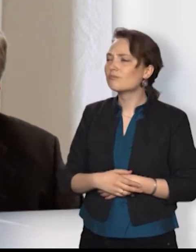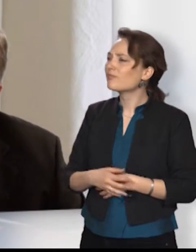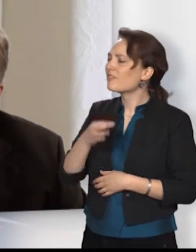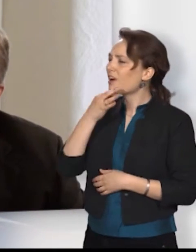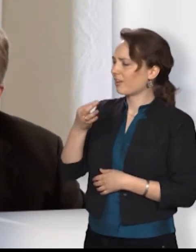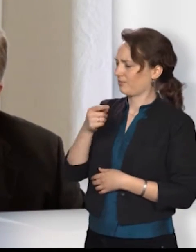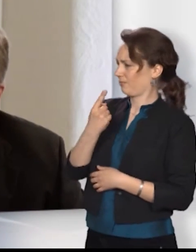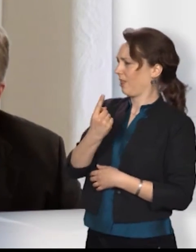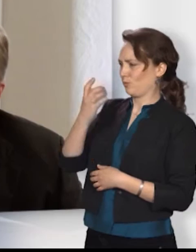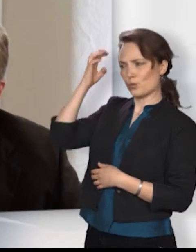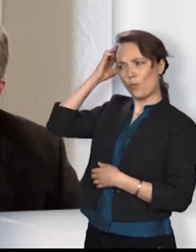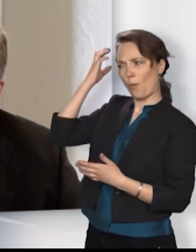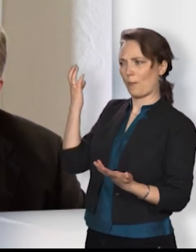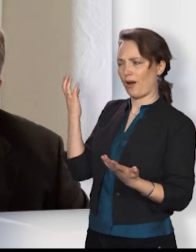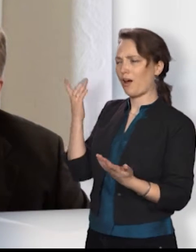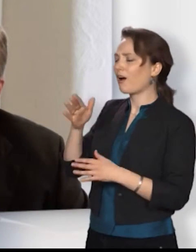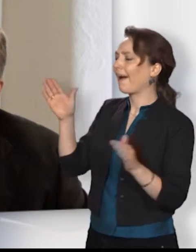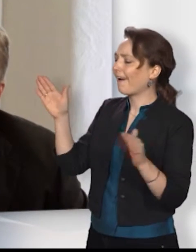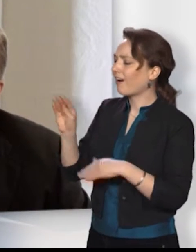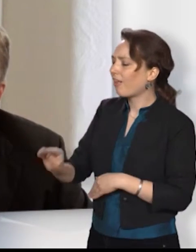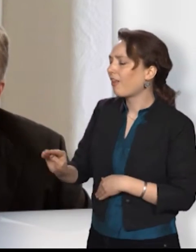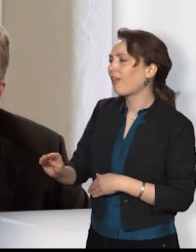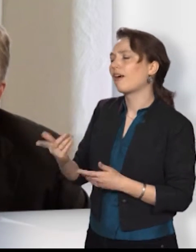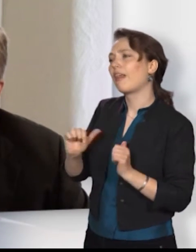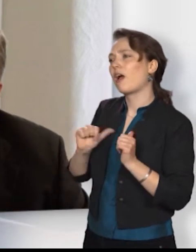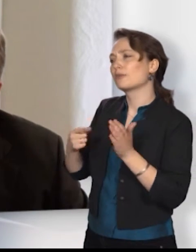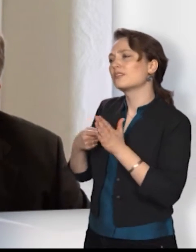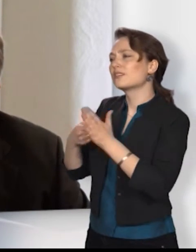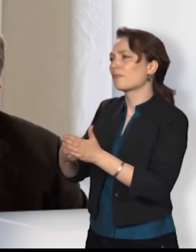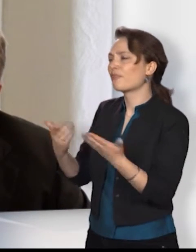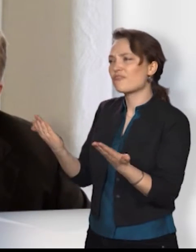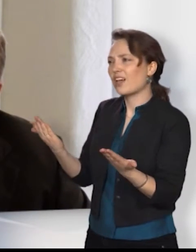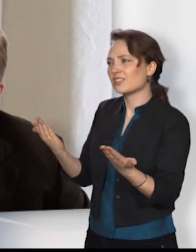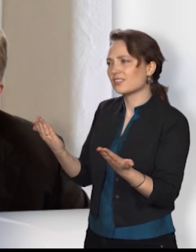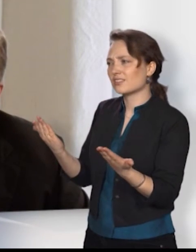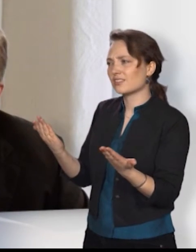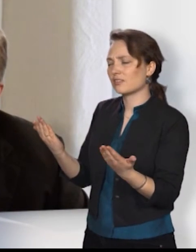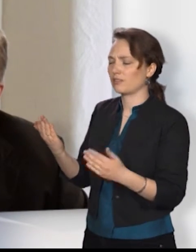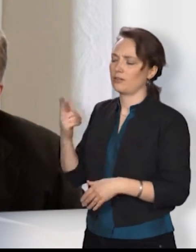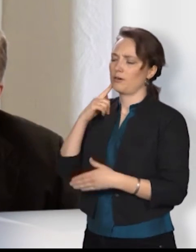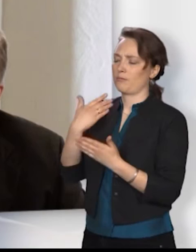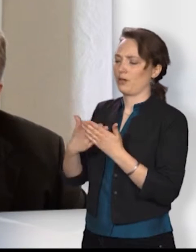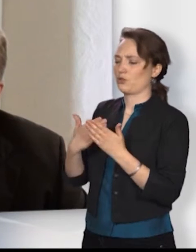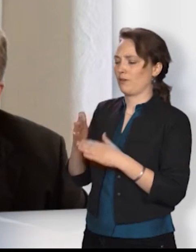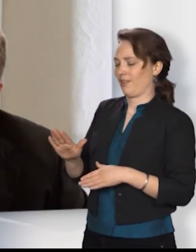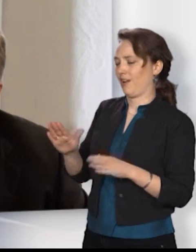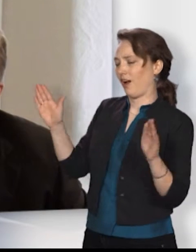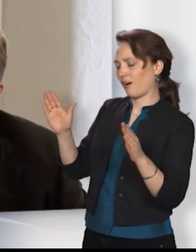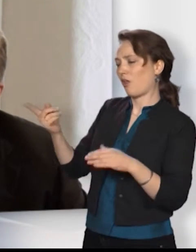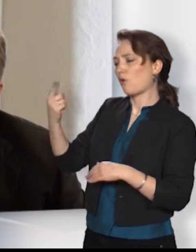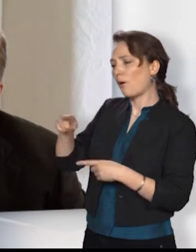Enkeln für einen ganz konkreten, kompakten Lebenstipp mit auf den Weg, wenn sie vor